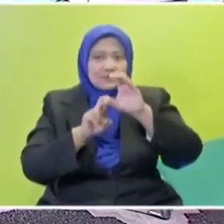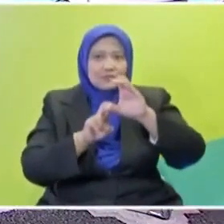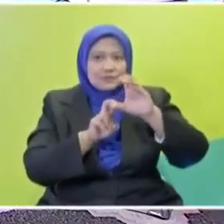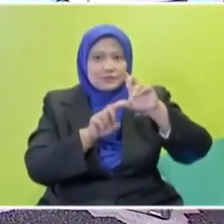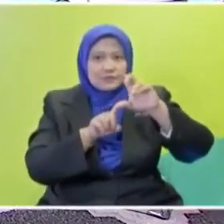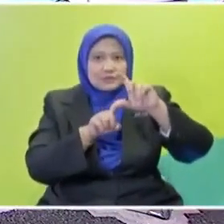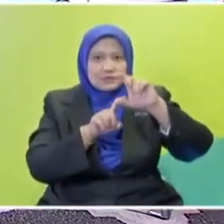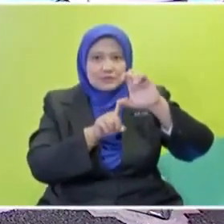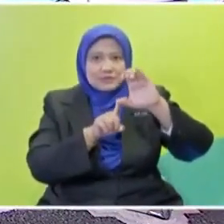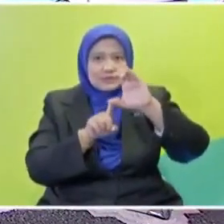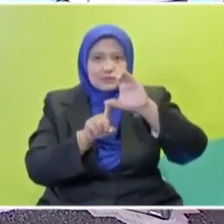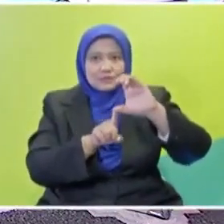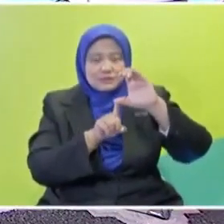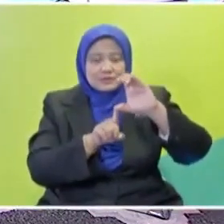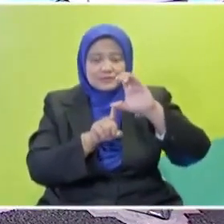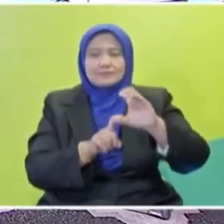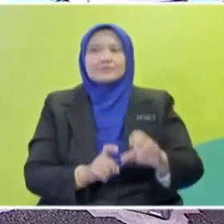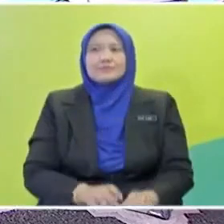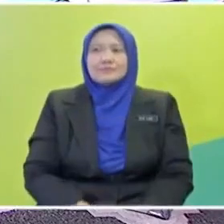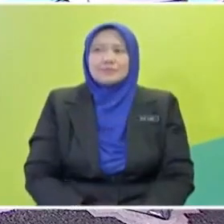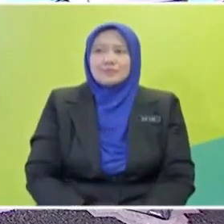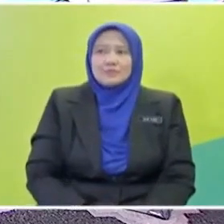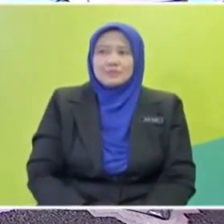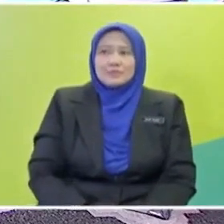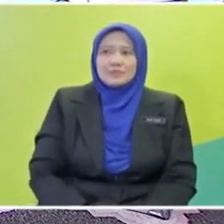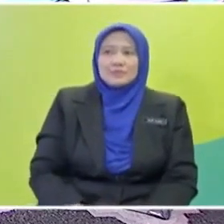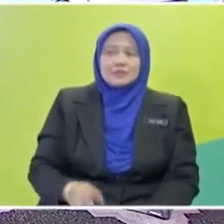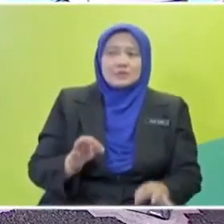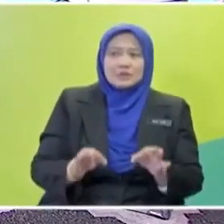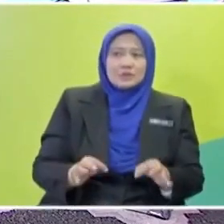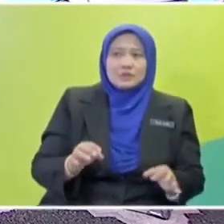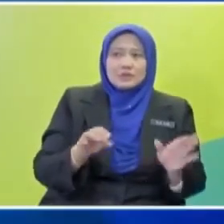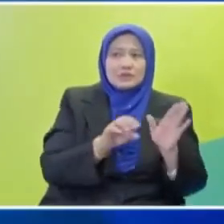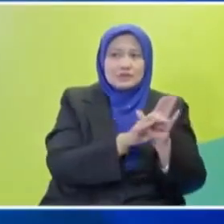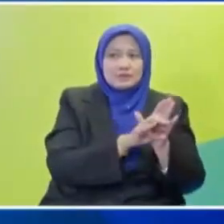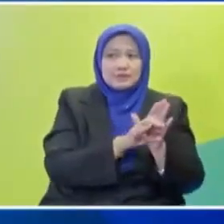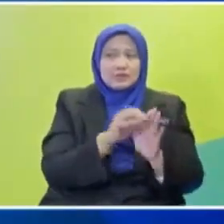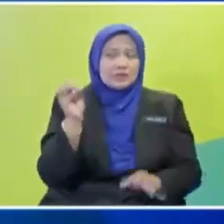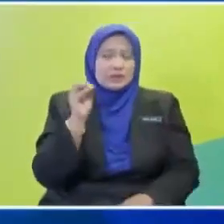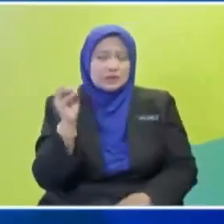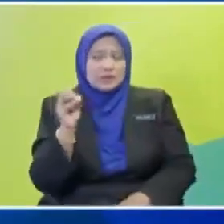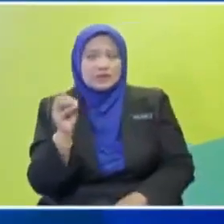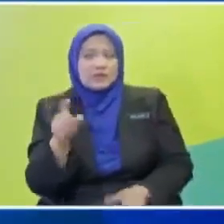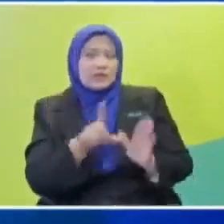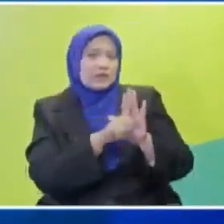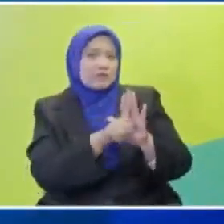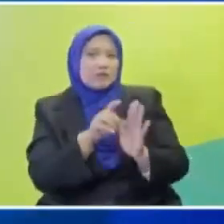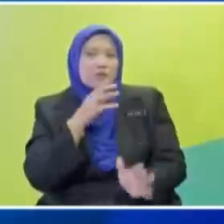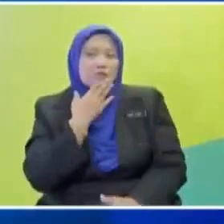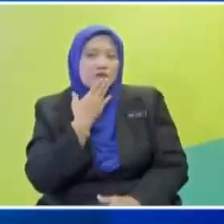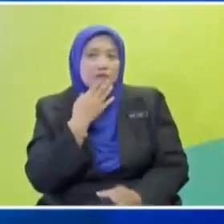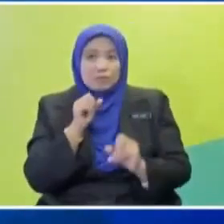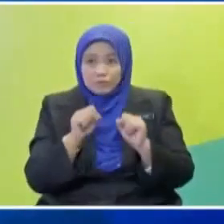filament di sebelah cikgu kan, cikgu sebutkan warna-warni. Tapi kalau gambar kita contohnya tak ada label warna tersebut, bolehkah kita melorek